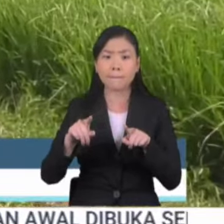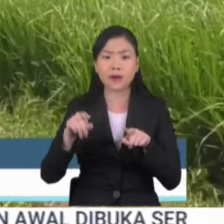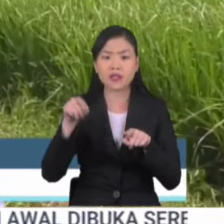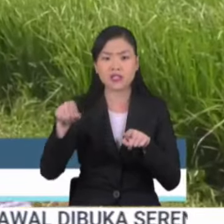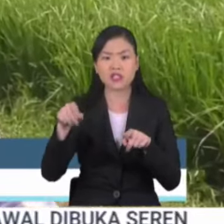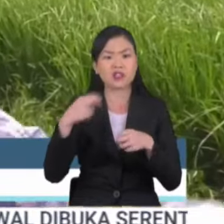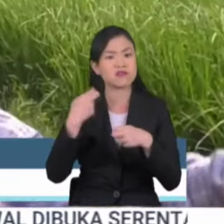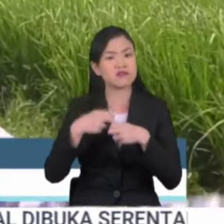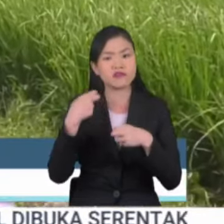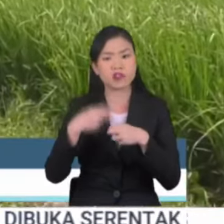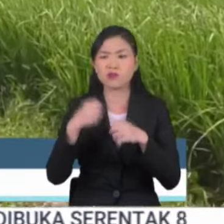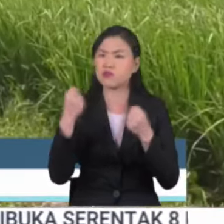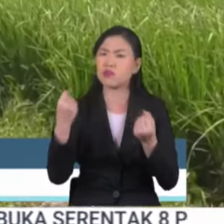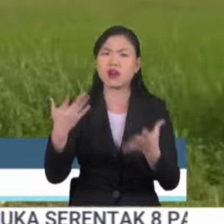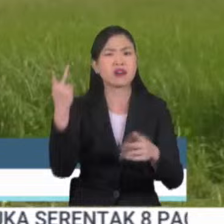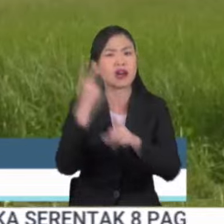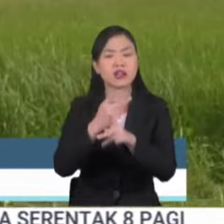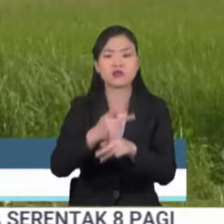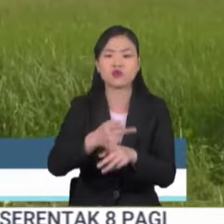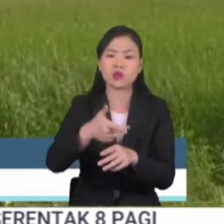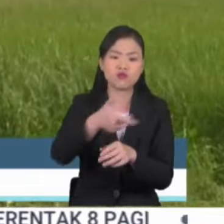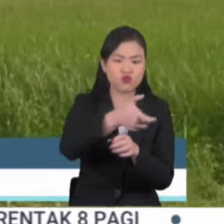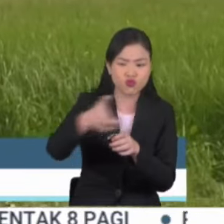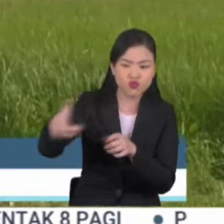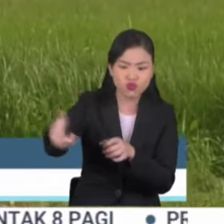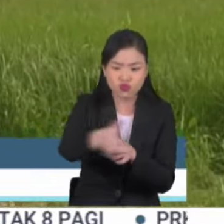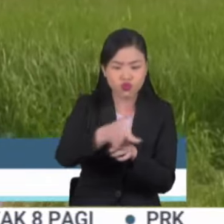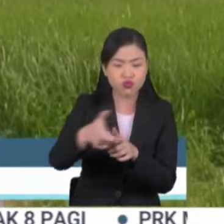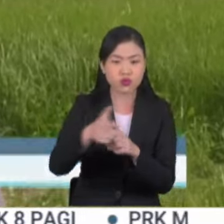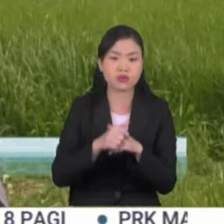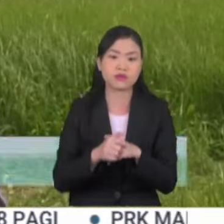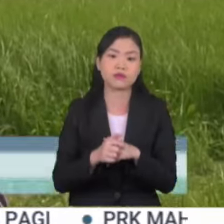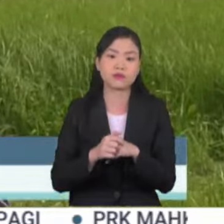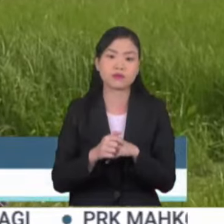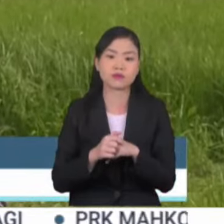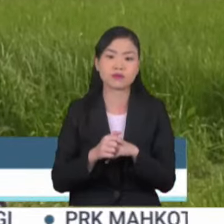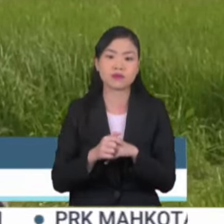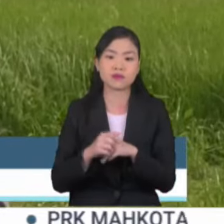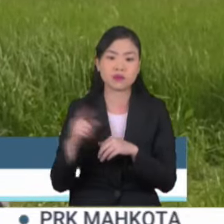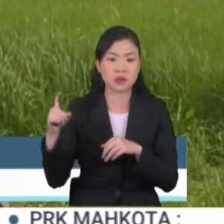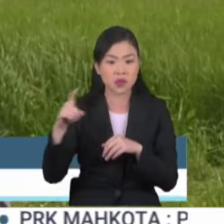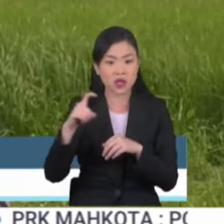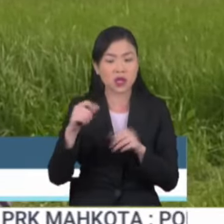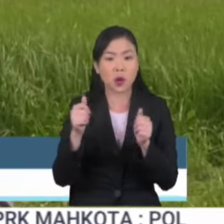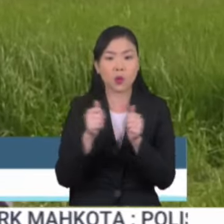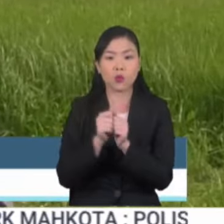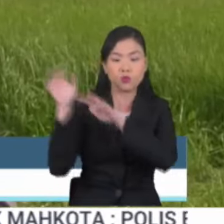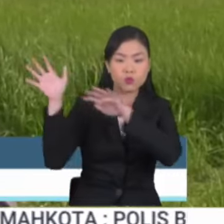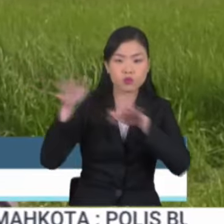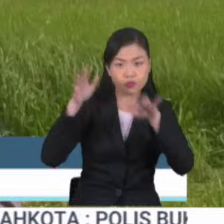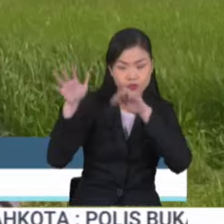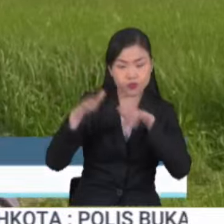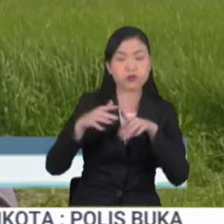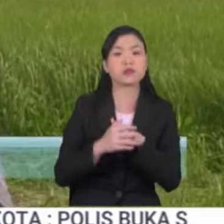lah. Makan belah-belah kali yang nyemur. Ulat golo ni yang mari masuk angin. Masuk angin bersama dengan hujan. Dia start je